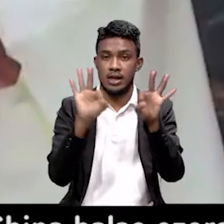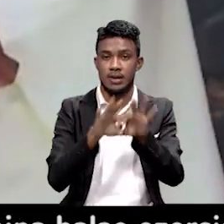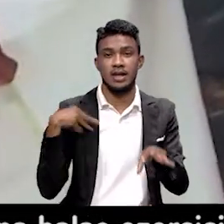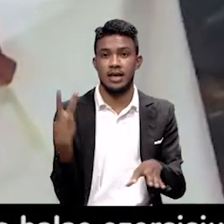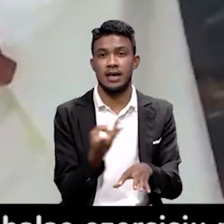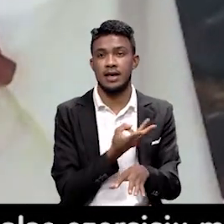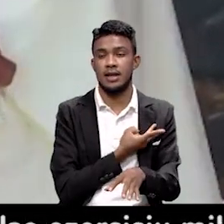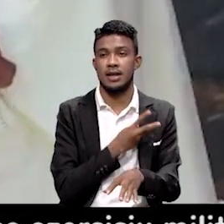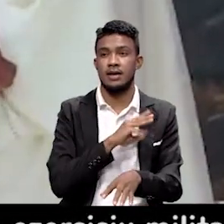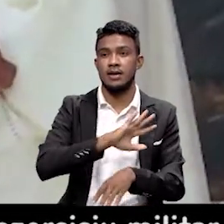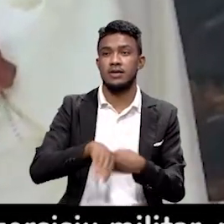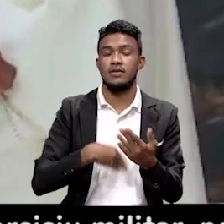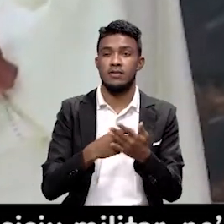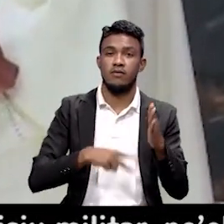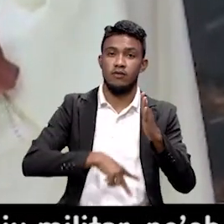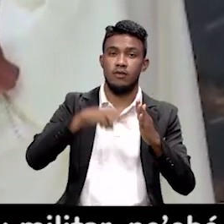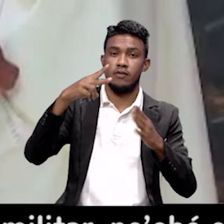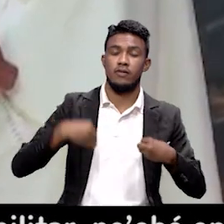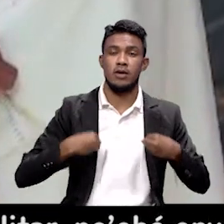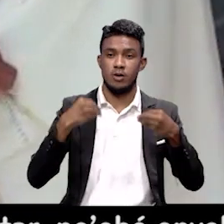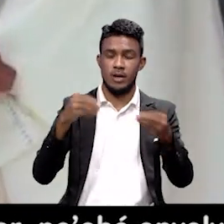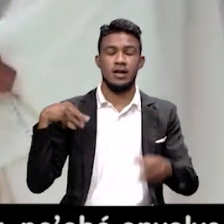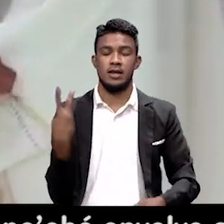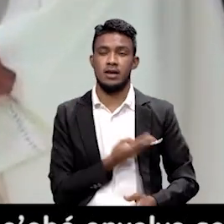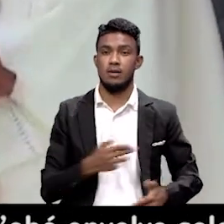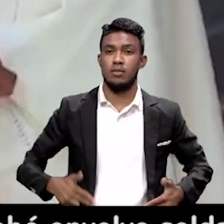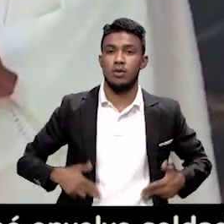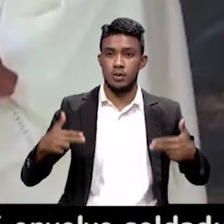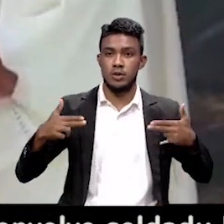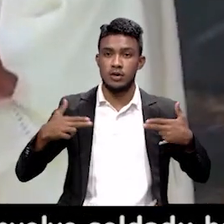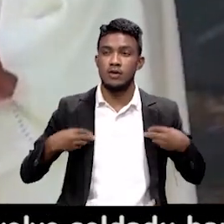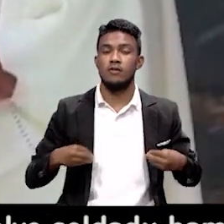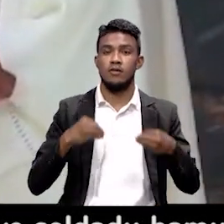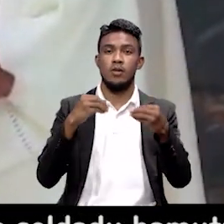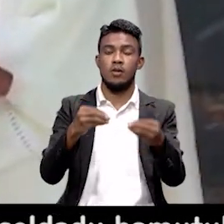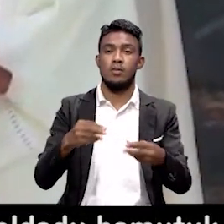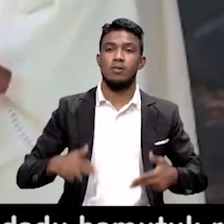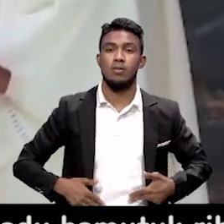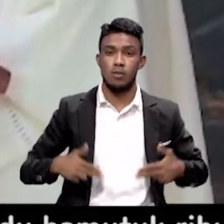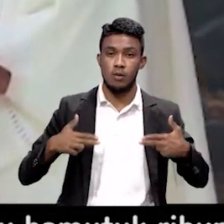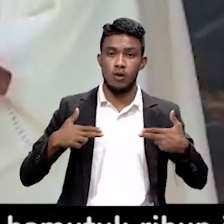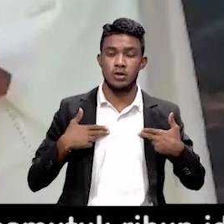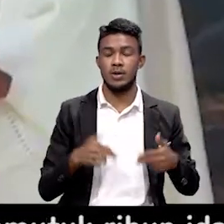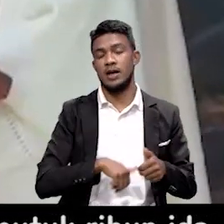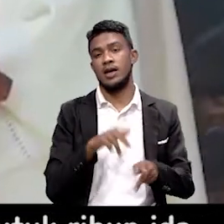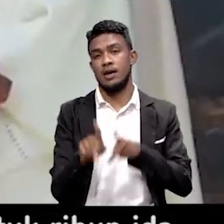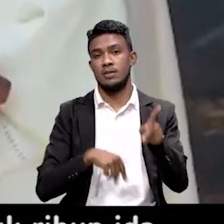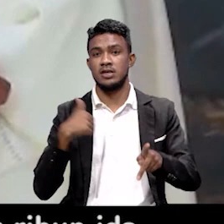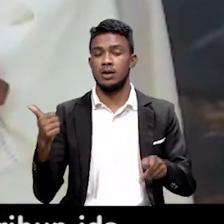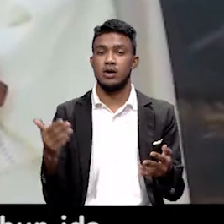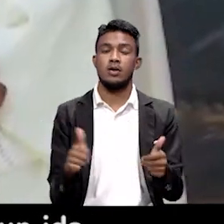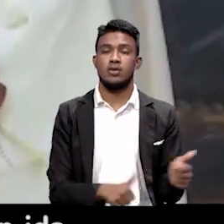sent valor for valor by itu nyamoris at for valor mus for moris by emaselu tuir maroma